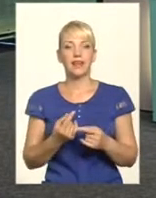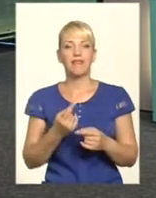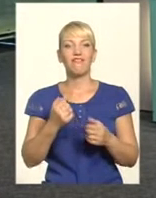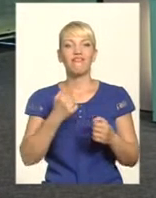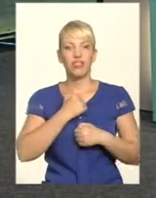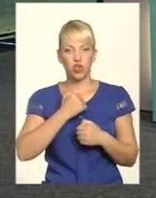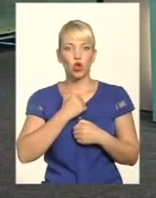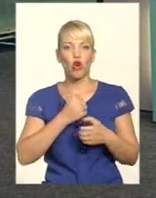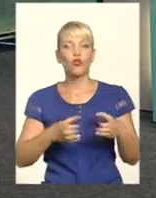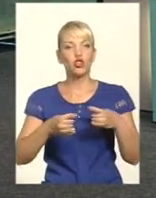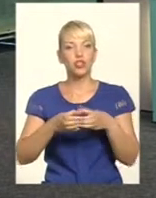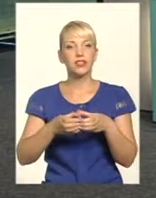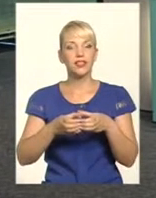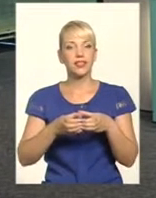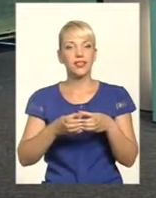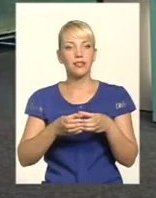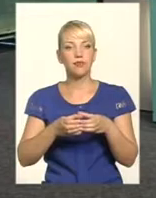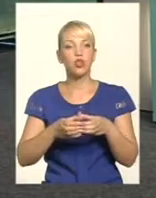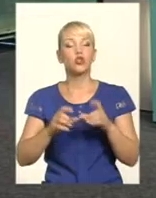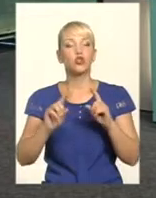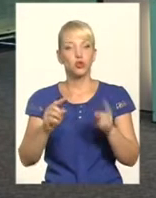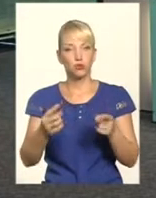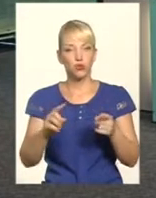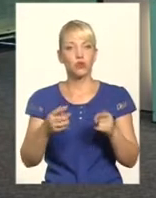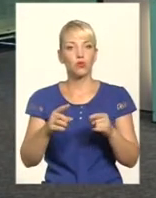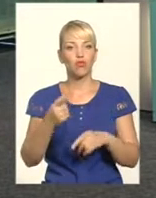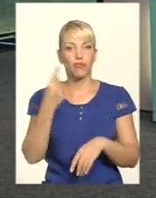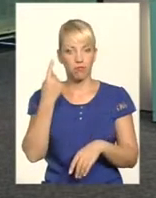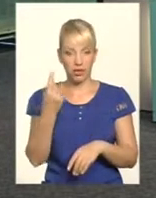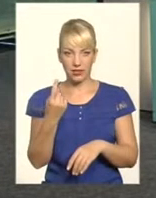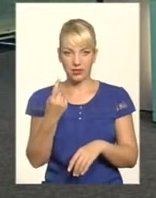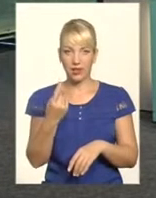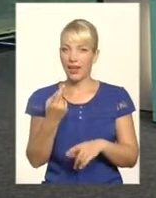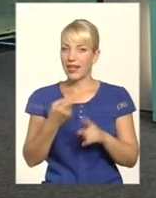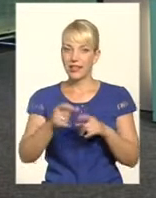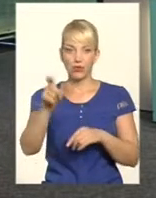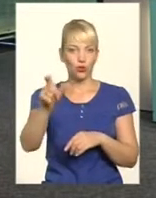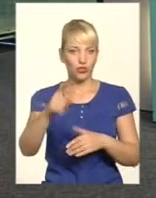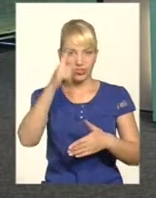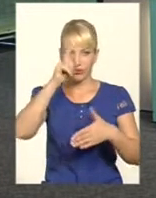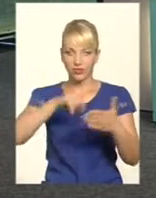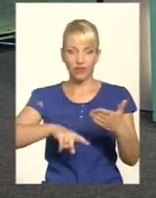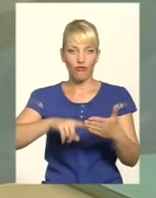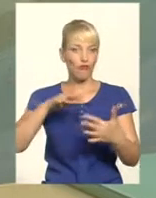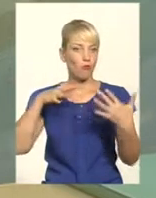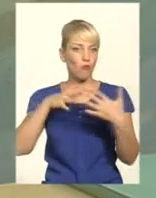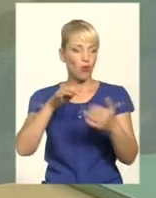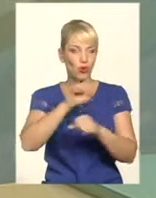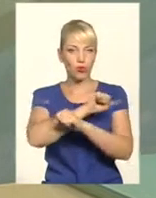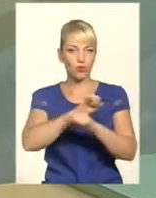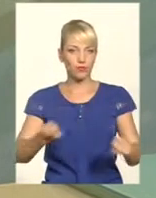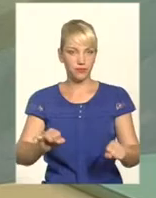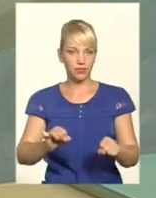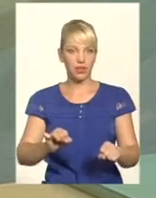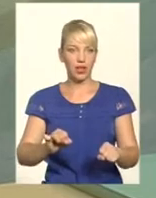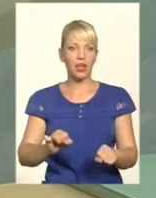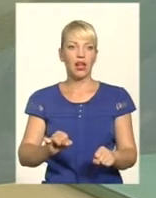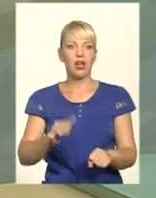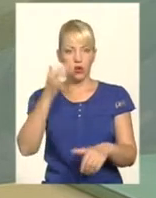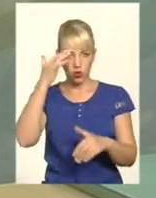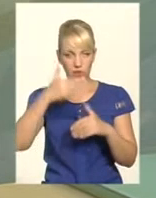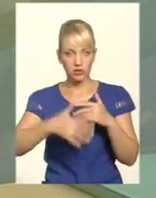військової частини, безпосереднього підрозділу. Тому що, перше, на цю людину не можна буде покластися в бою. Ви розумієте? Коли, що